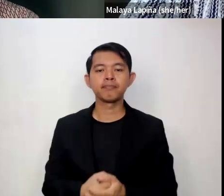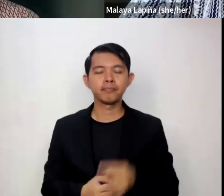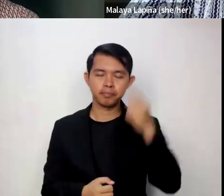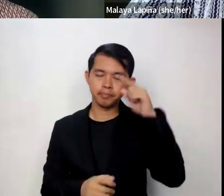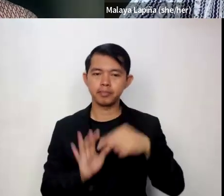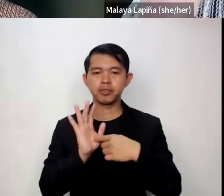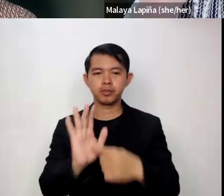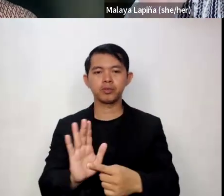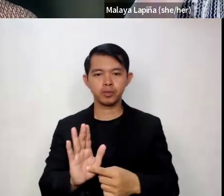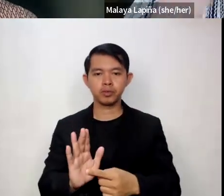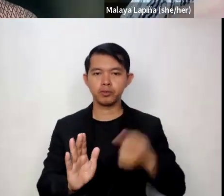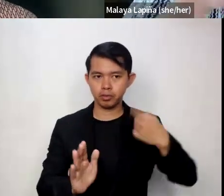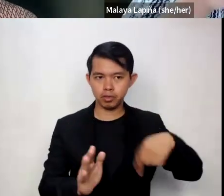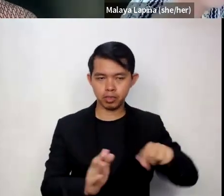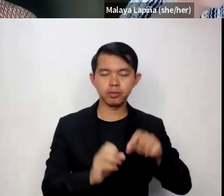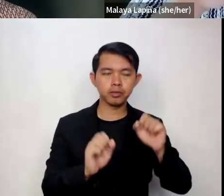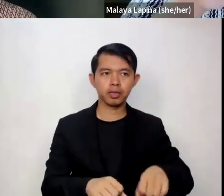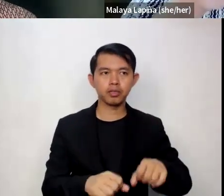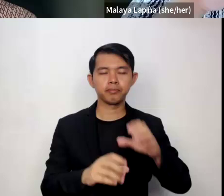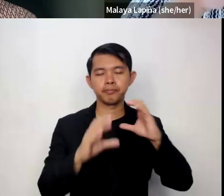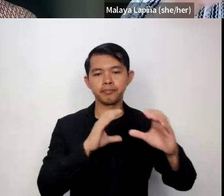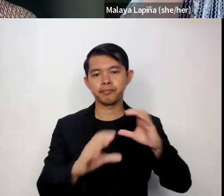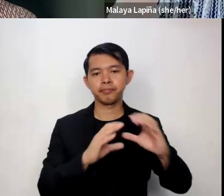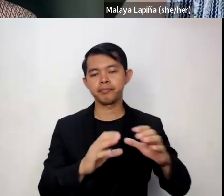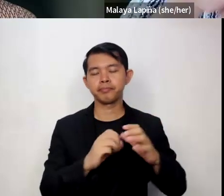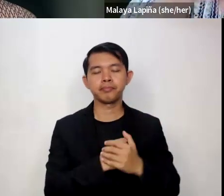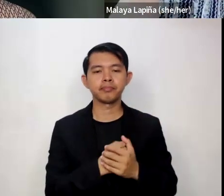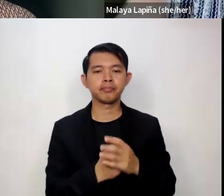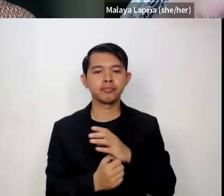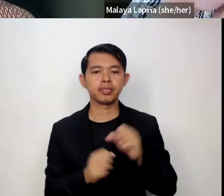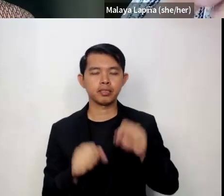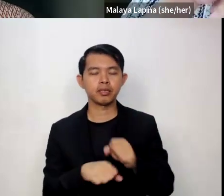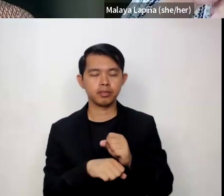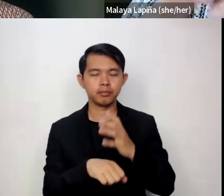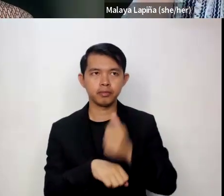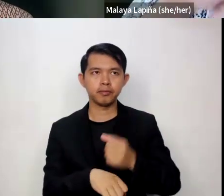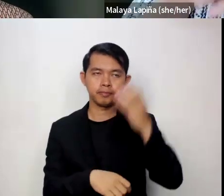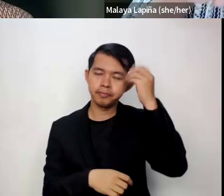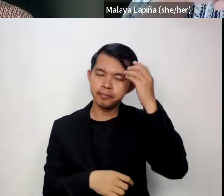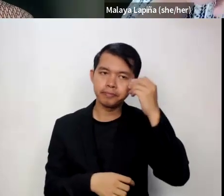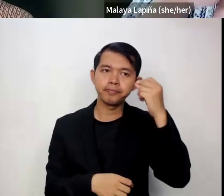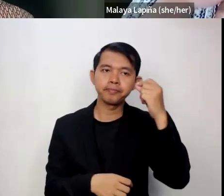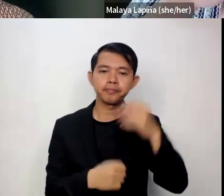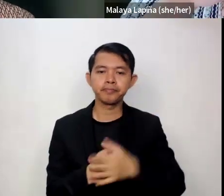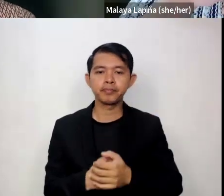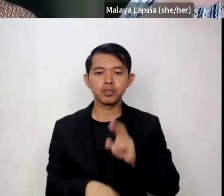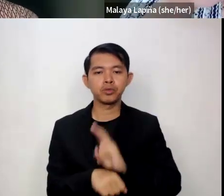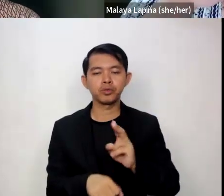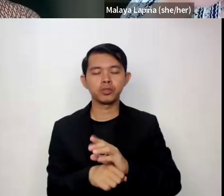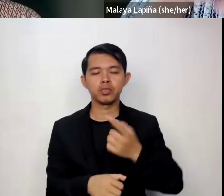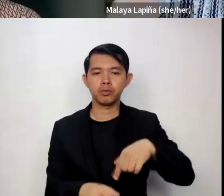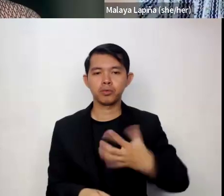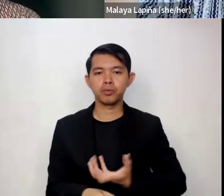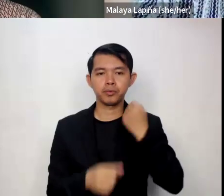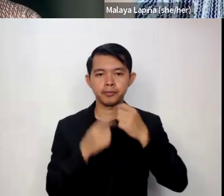no na kaya din nating makipag-converse at kaya din natin mag-theorize, so mag-philosophize sa nagamit yung ganong wika.